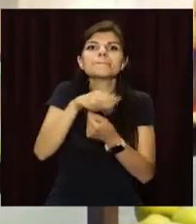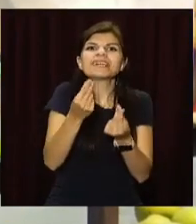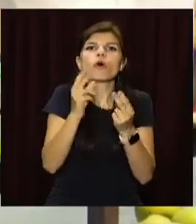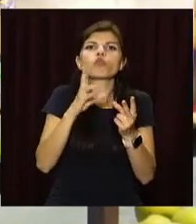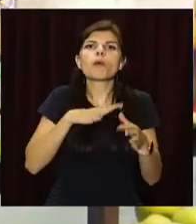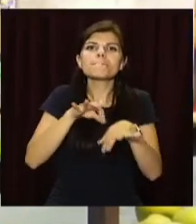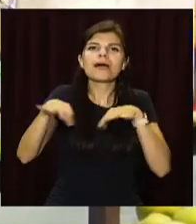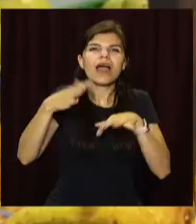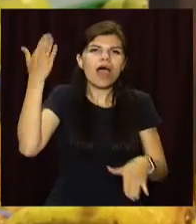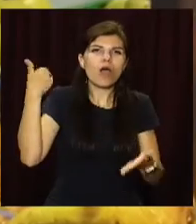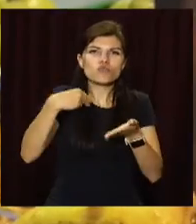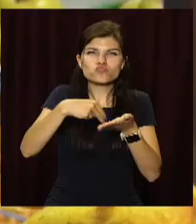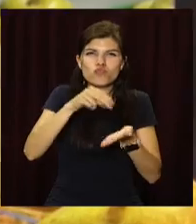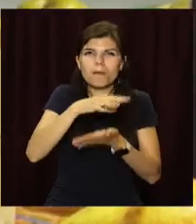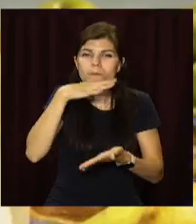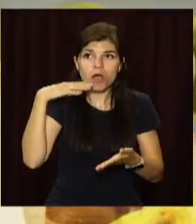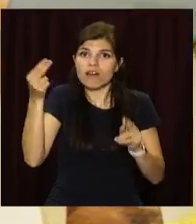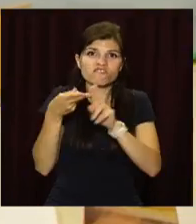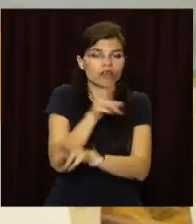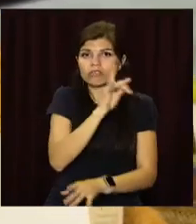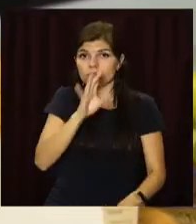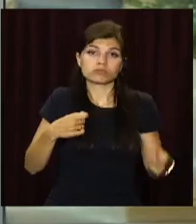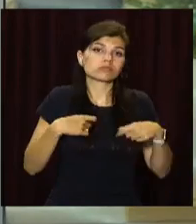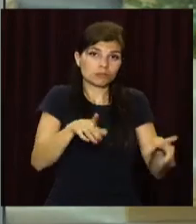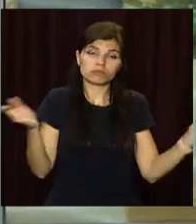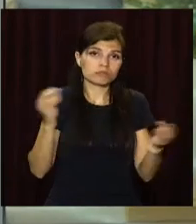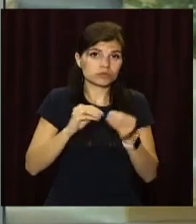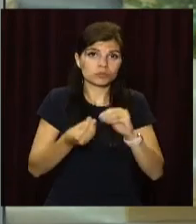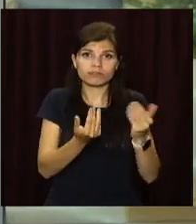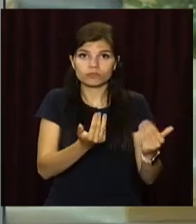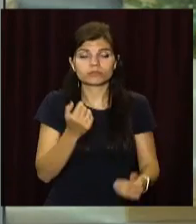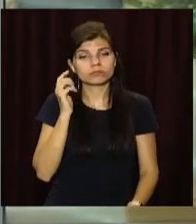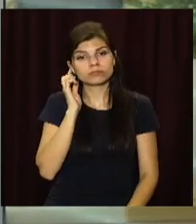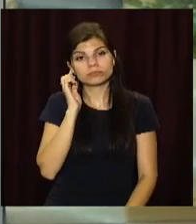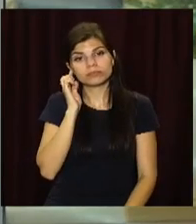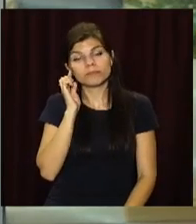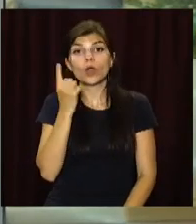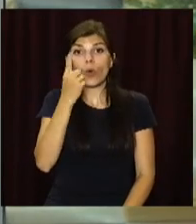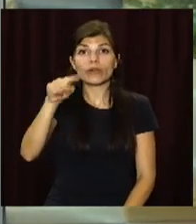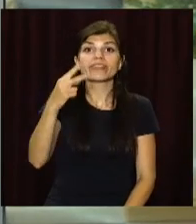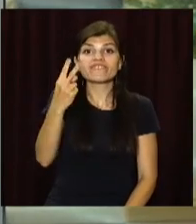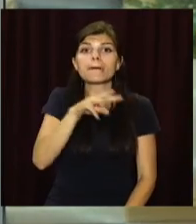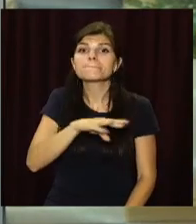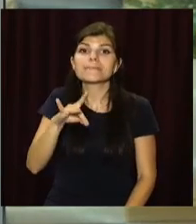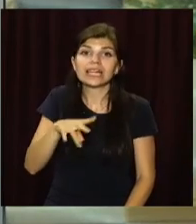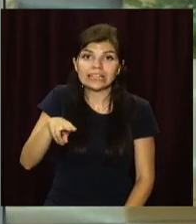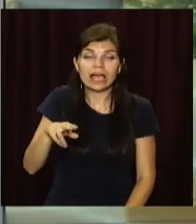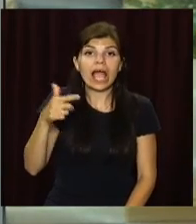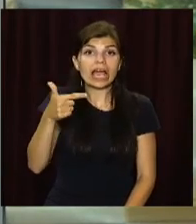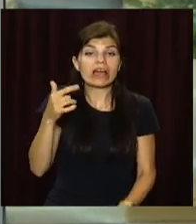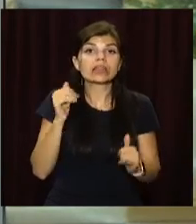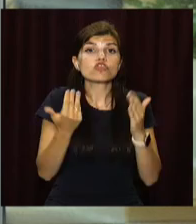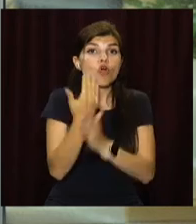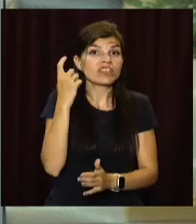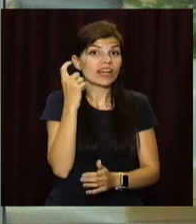Василь Самовар, Роман Івашинов, Open News, телеканал «Відкритий». 1,2 мільярди гривень на нові трамваї.